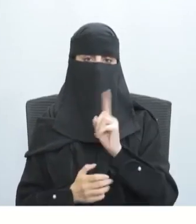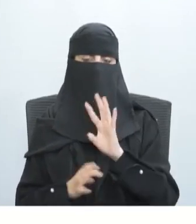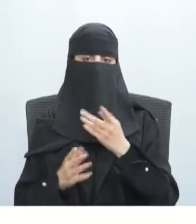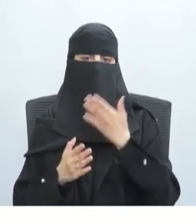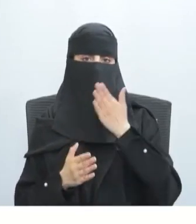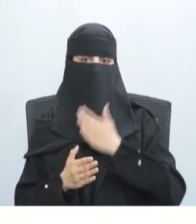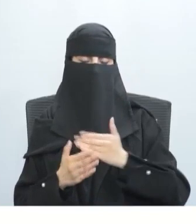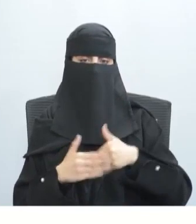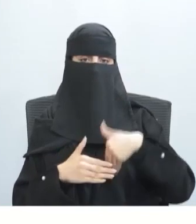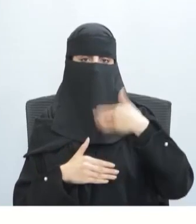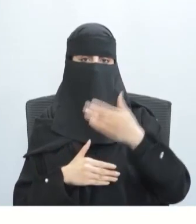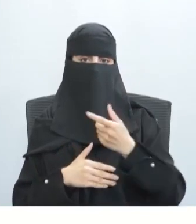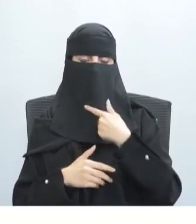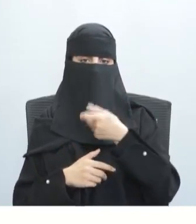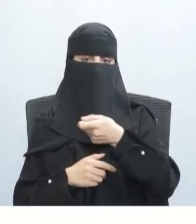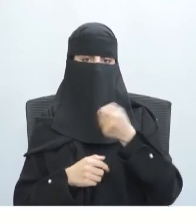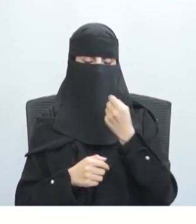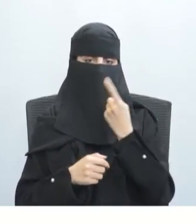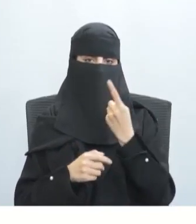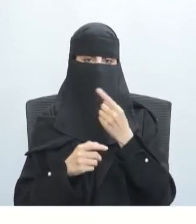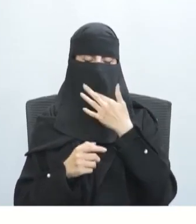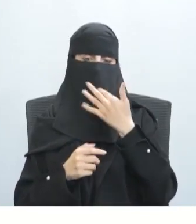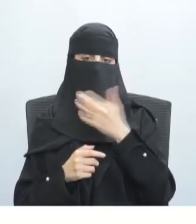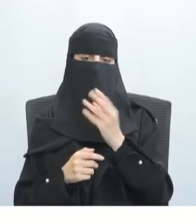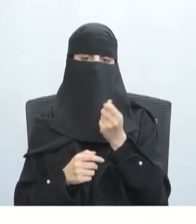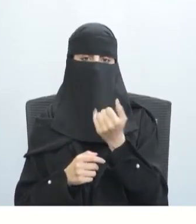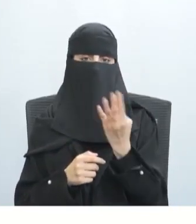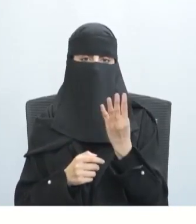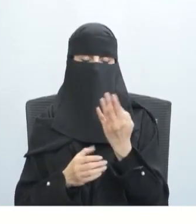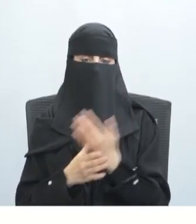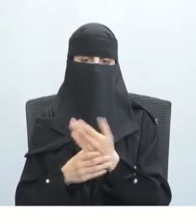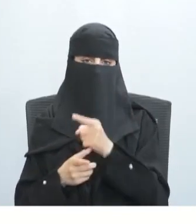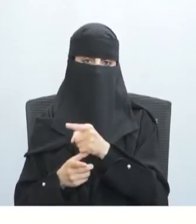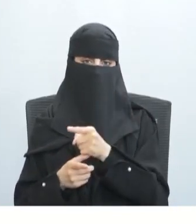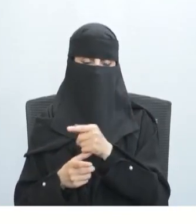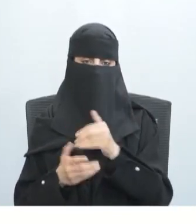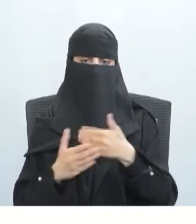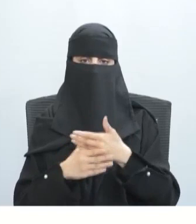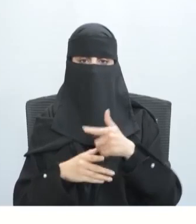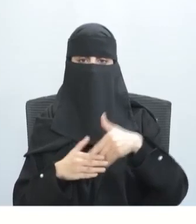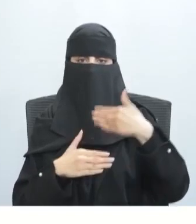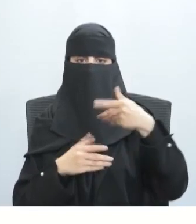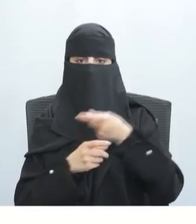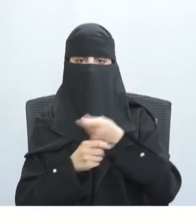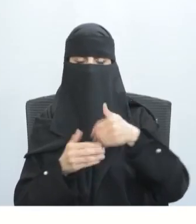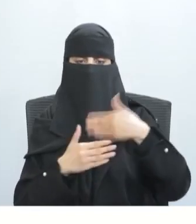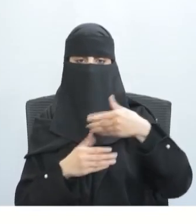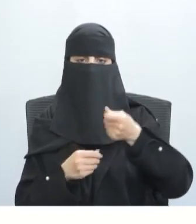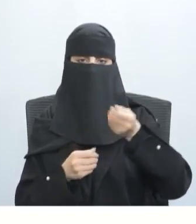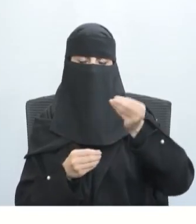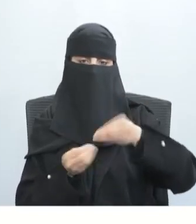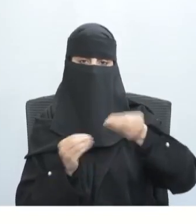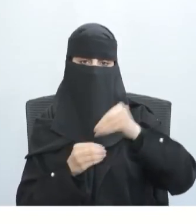تصبر الى بعد عام وتاخذ 100 اذا قد تكون خسرت ال 4% وهذا ما يسمى بالقيمه الزمنيه